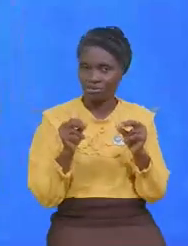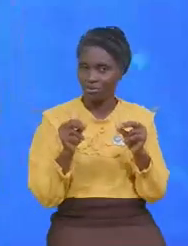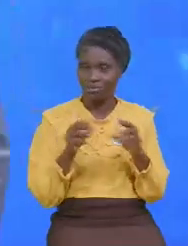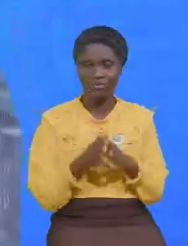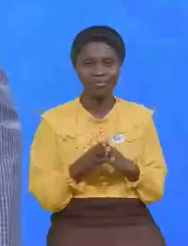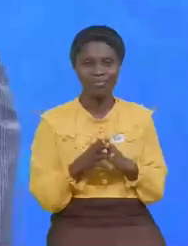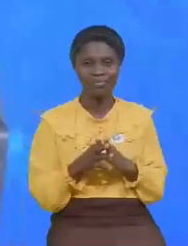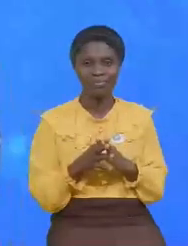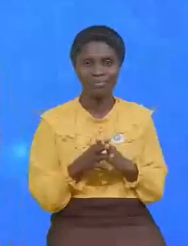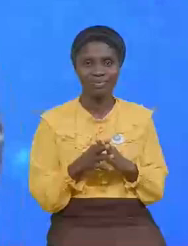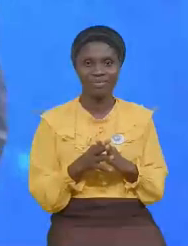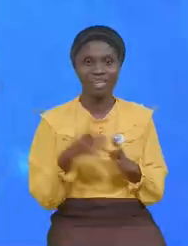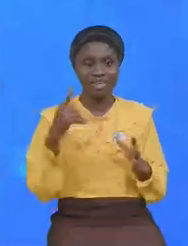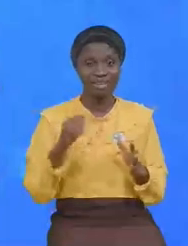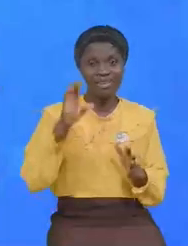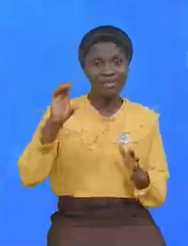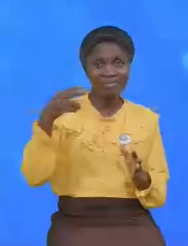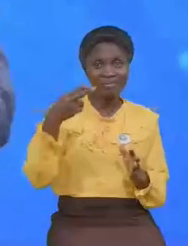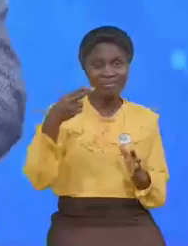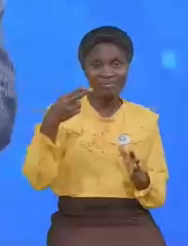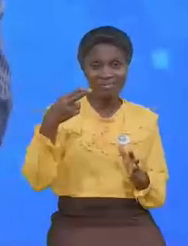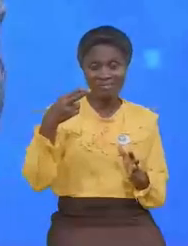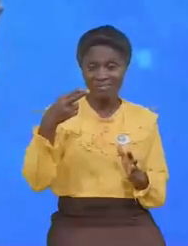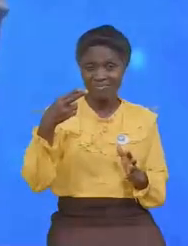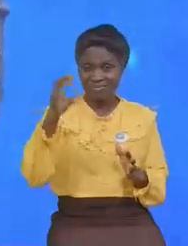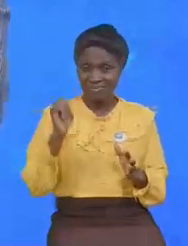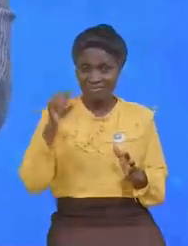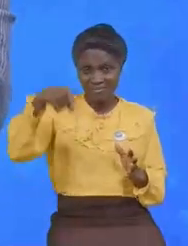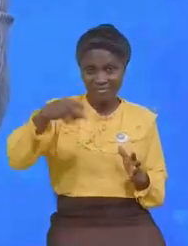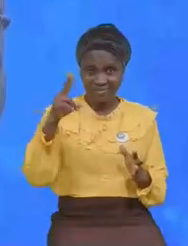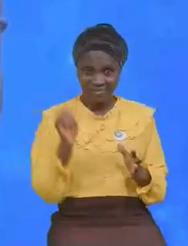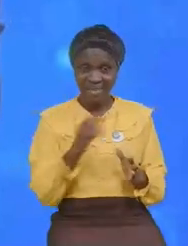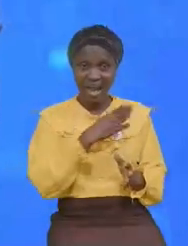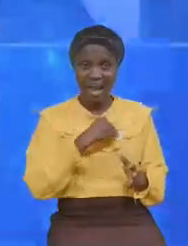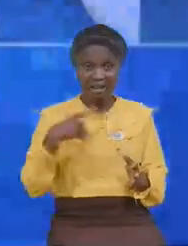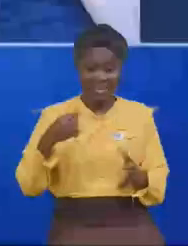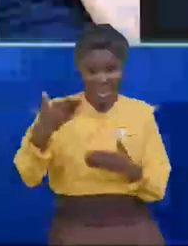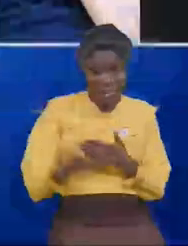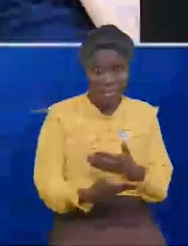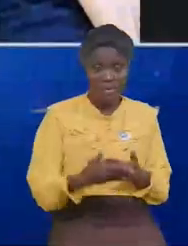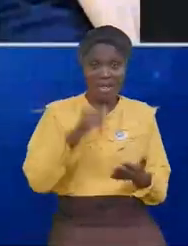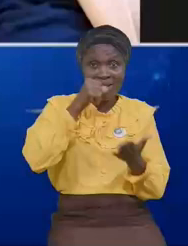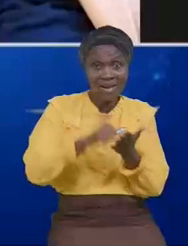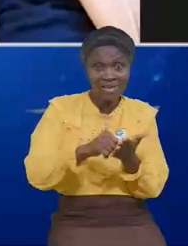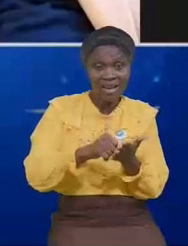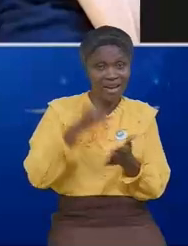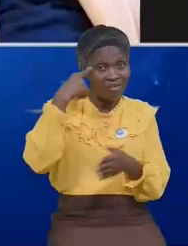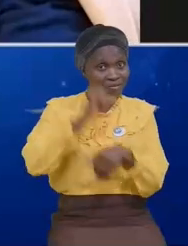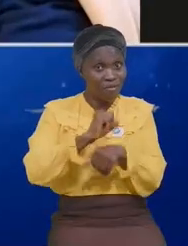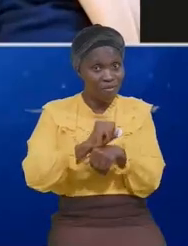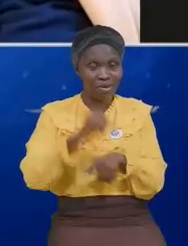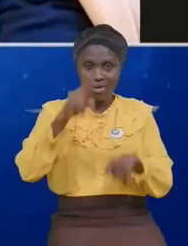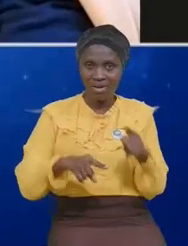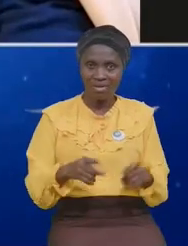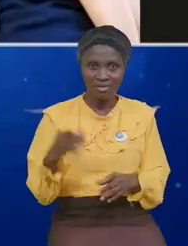Non. Le salaire, la lettre d'embauche, tout cela ne t'amènera pas au